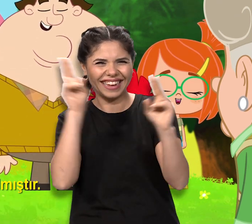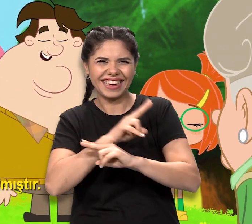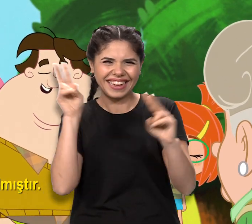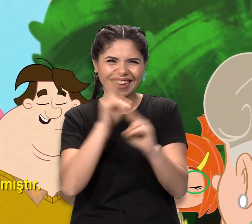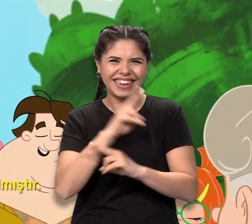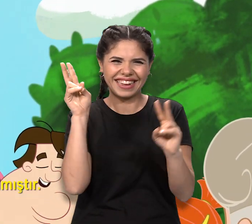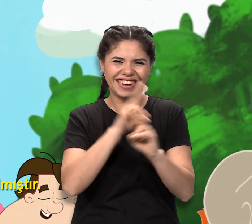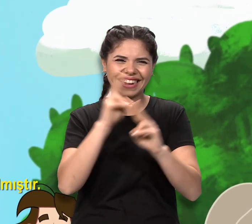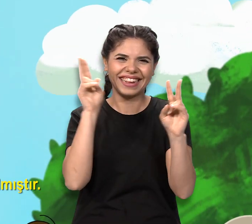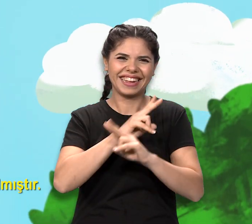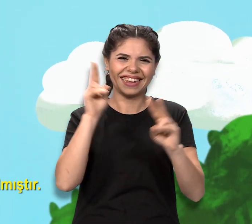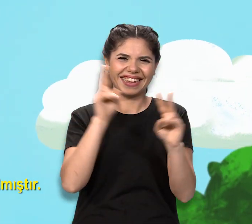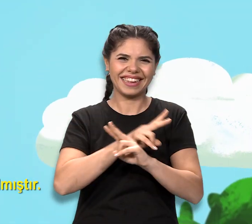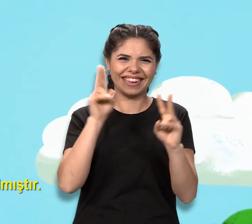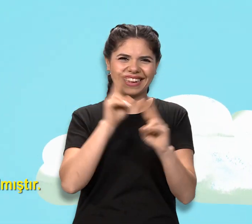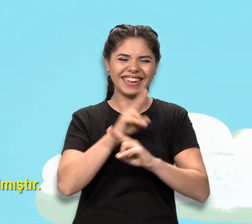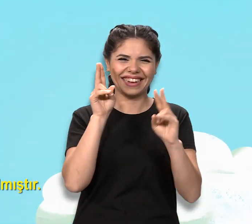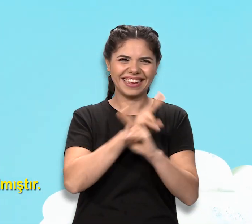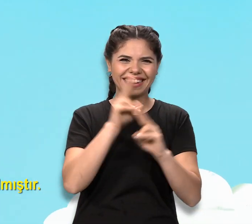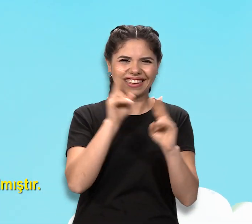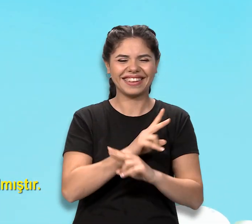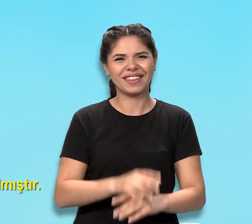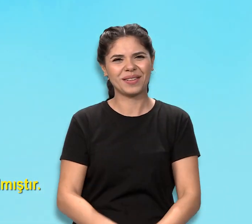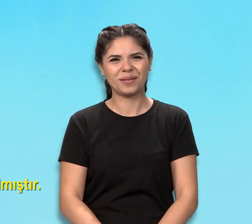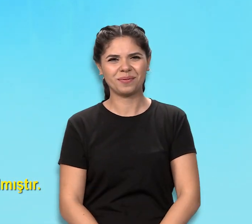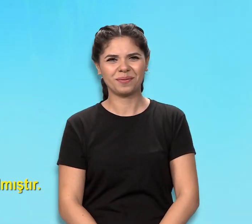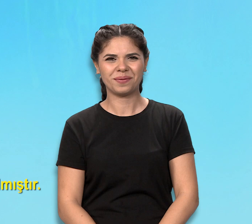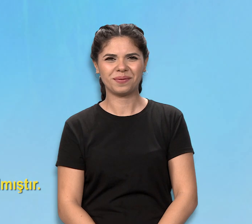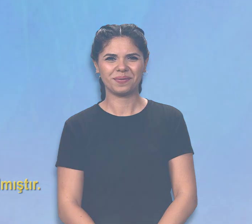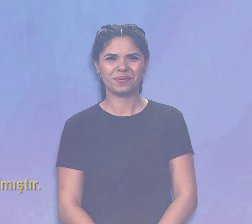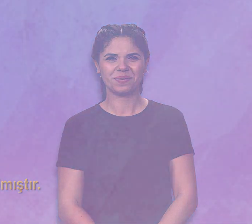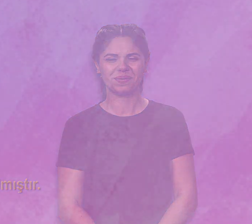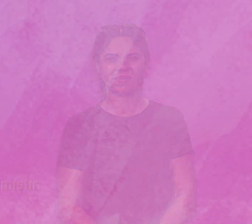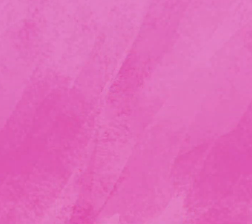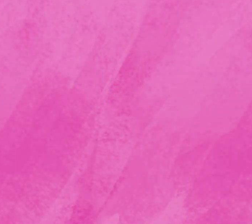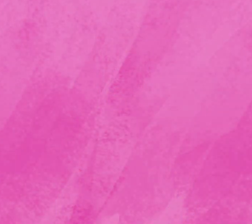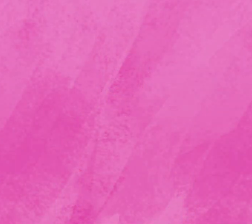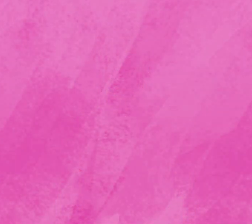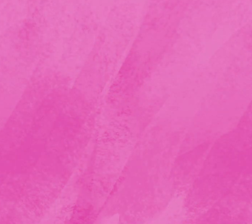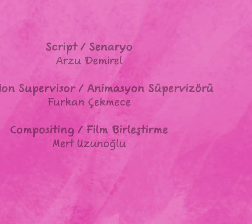(Gülüyor)